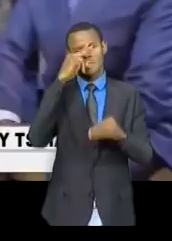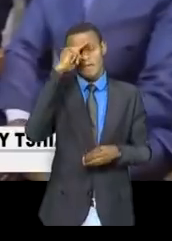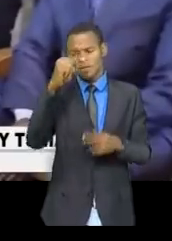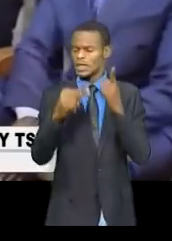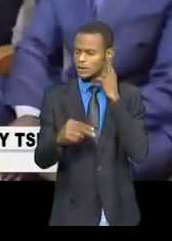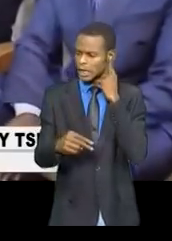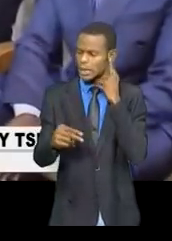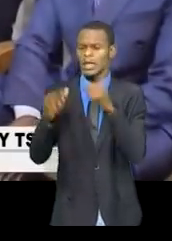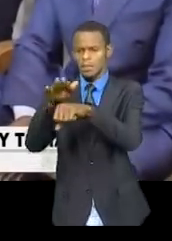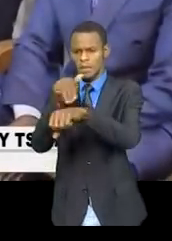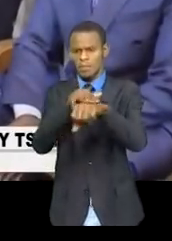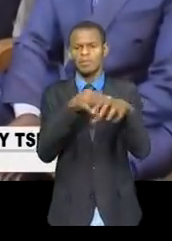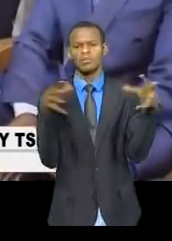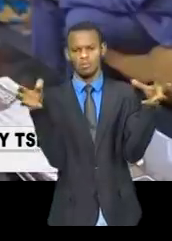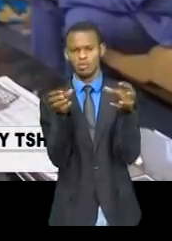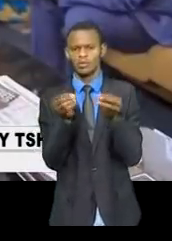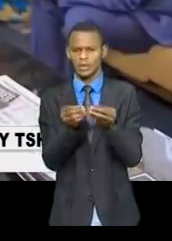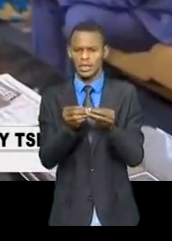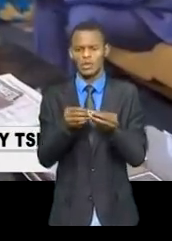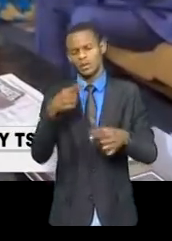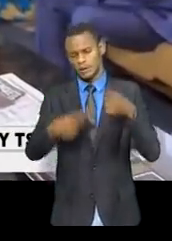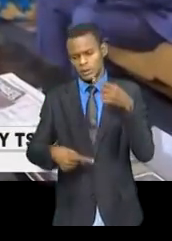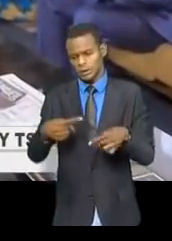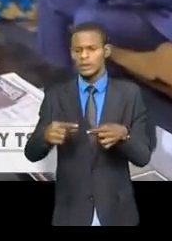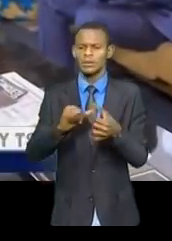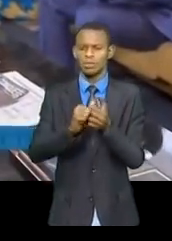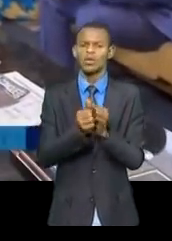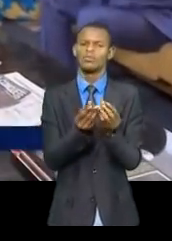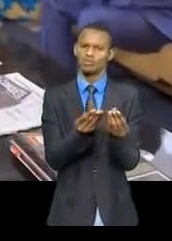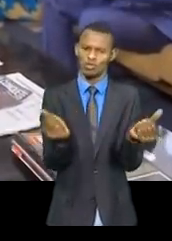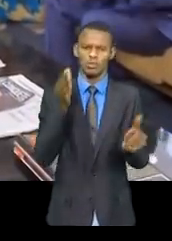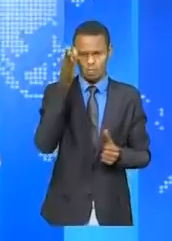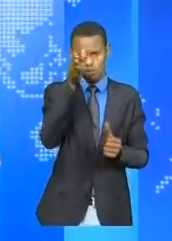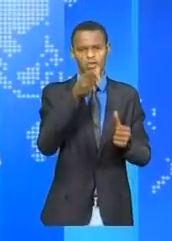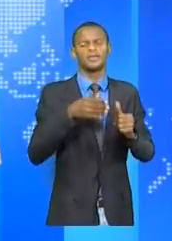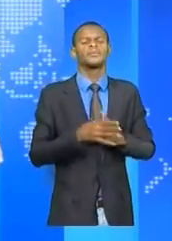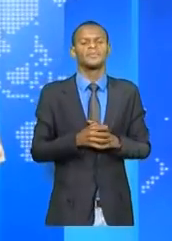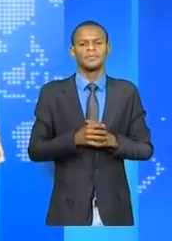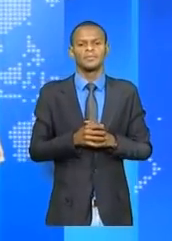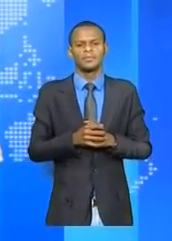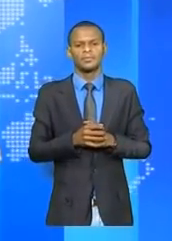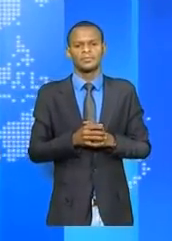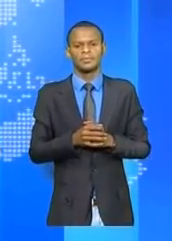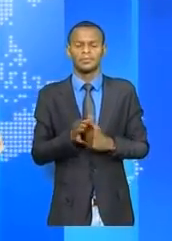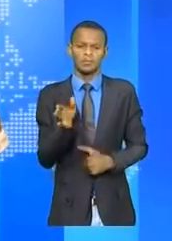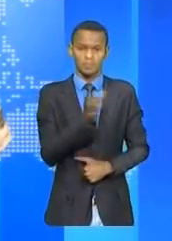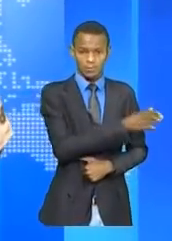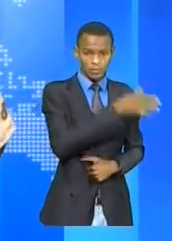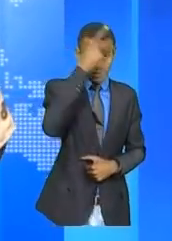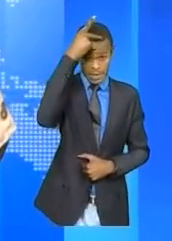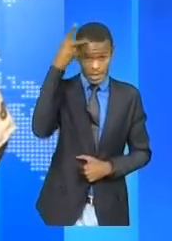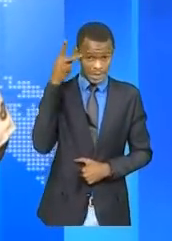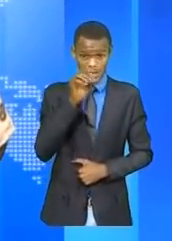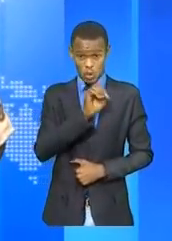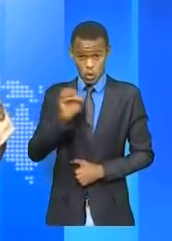prenantes ainsi que le maire de la ville de Likasi pour qu'une solution soit trouvée. Le Kasaï oriental est l'une